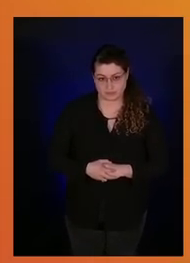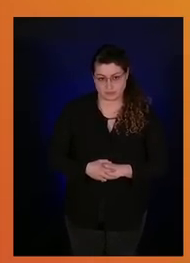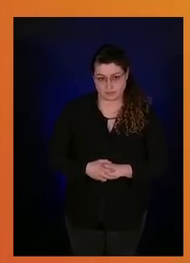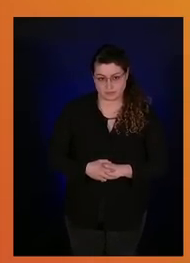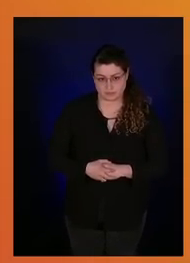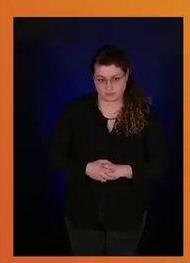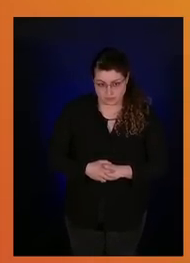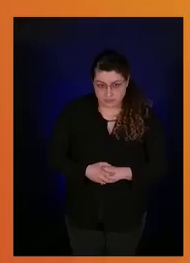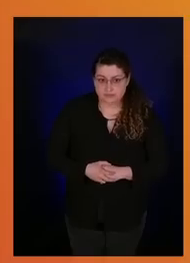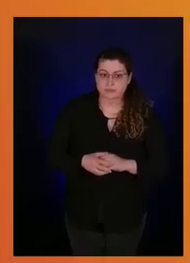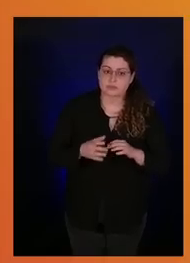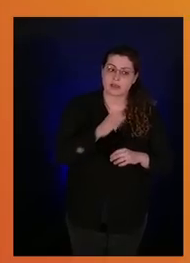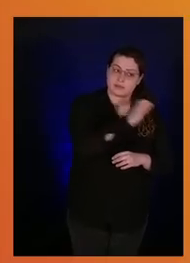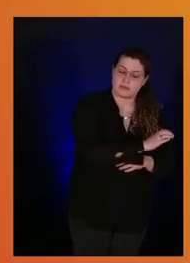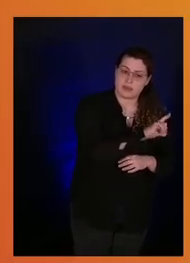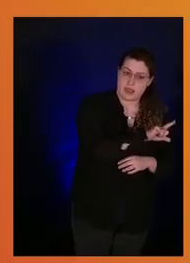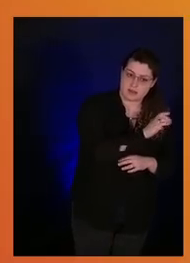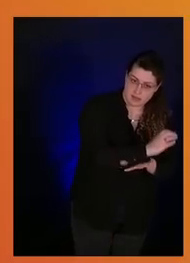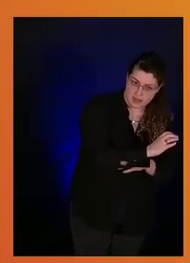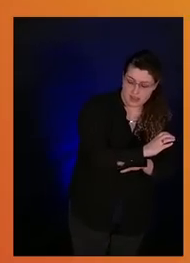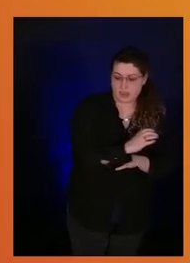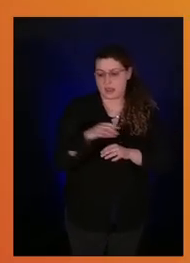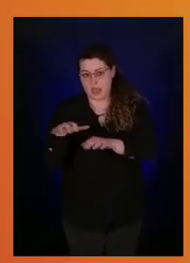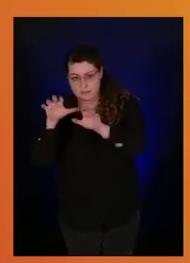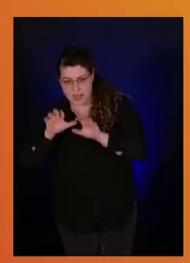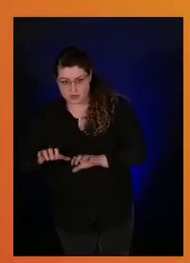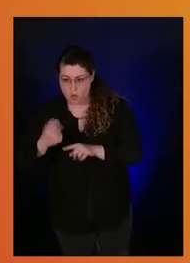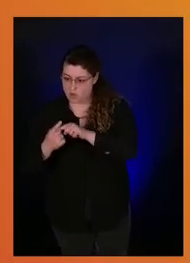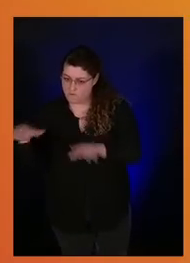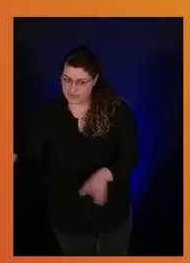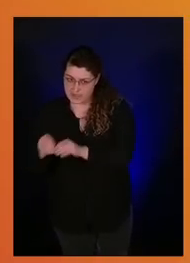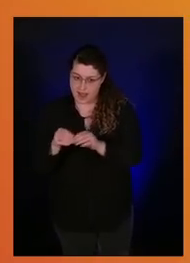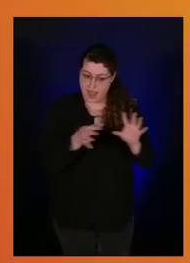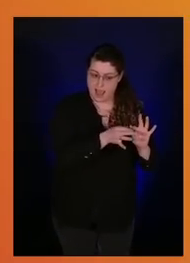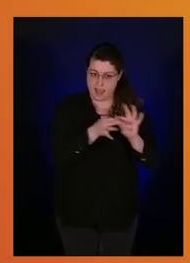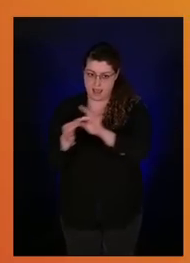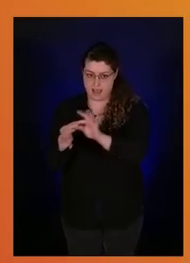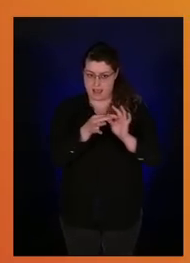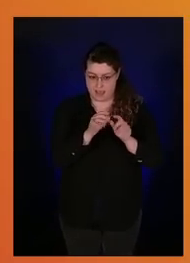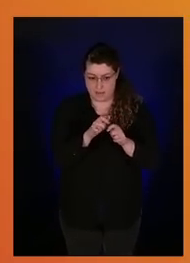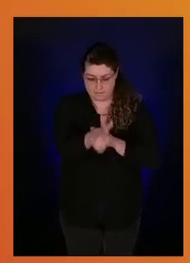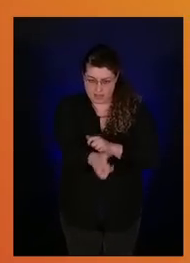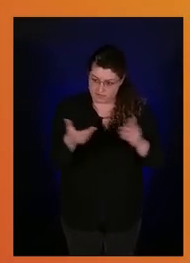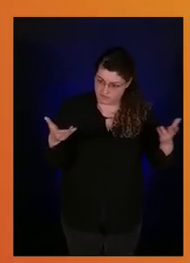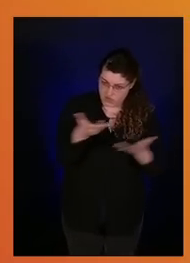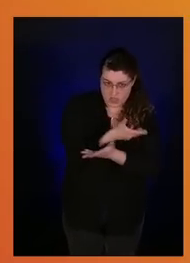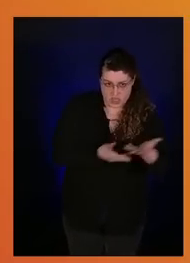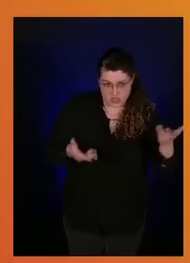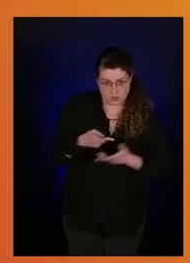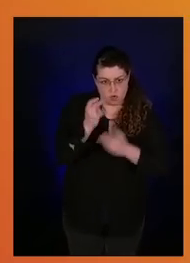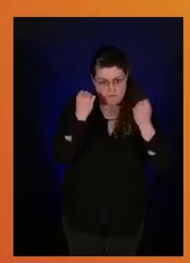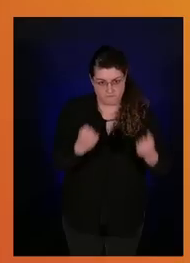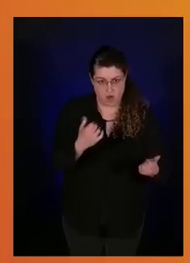Les relations entre la CFC et l'administration confédérale ont permis de renforcer nos échanges